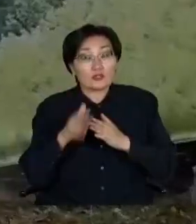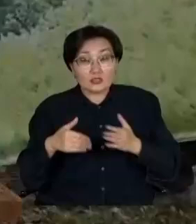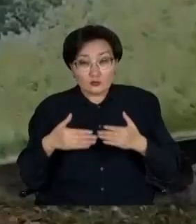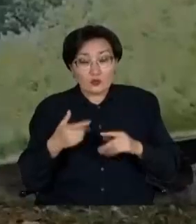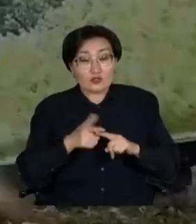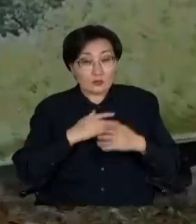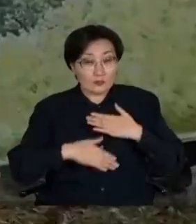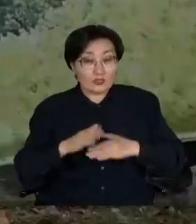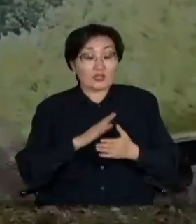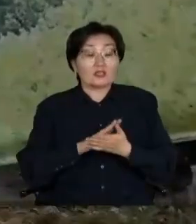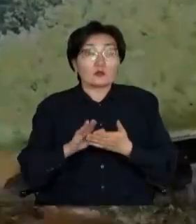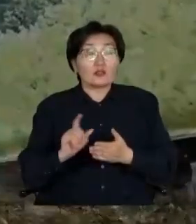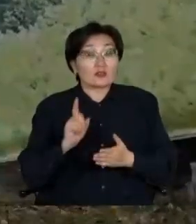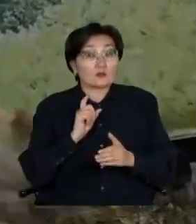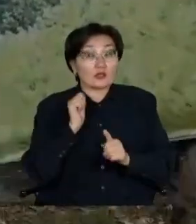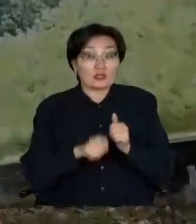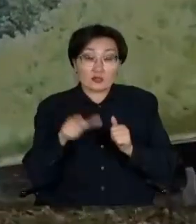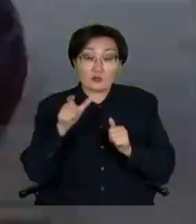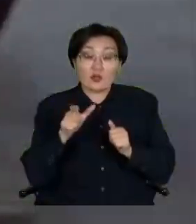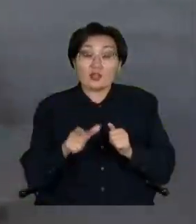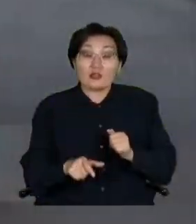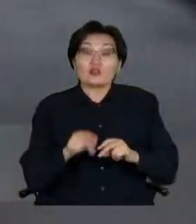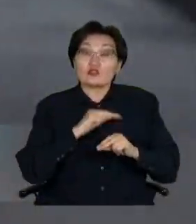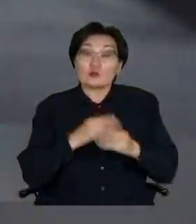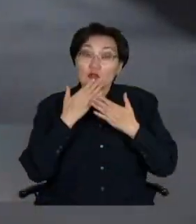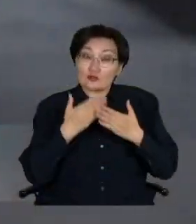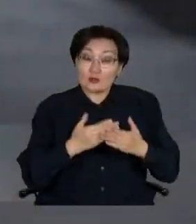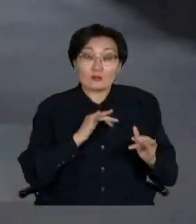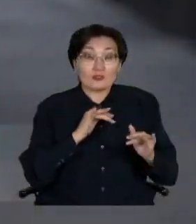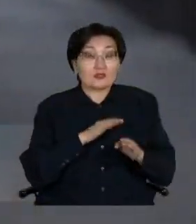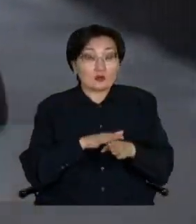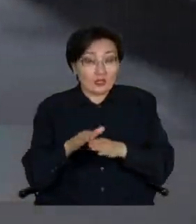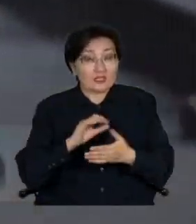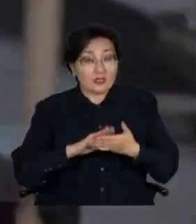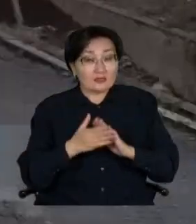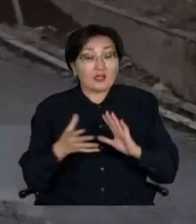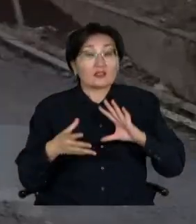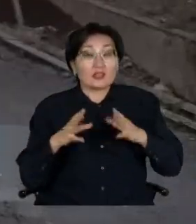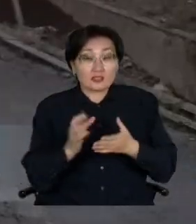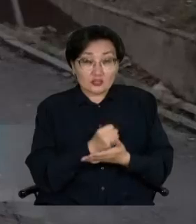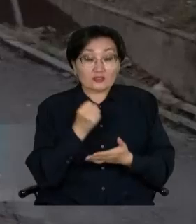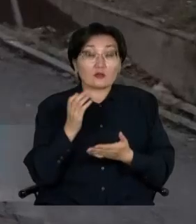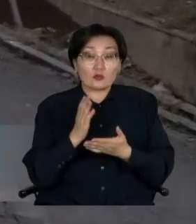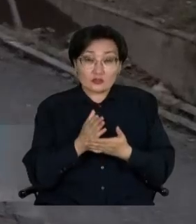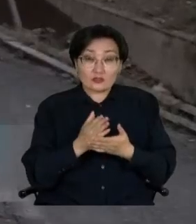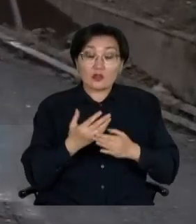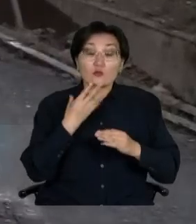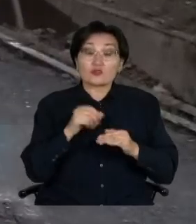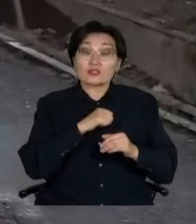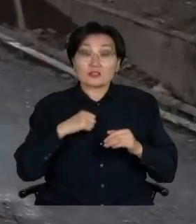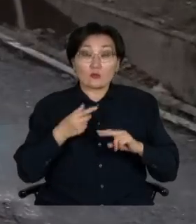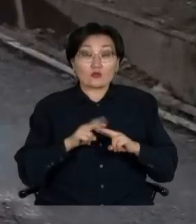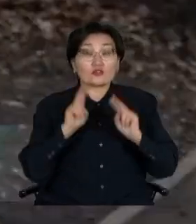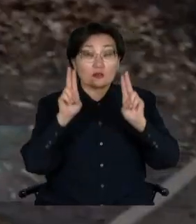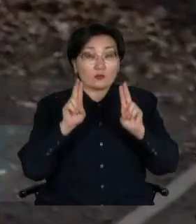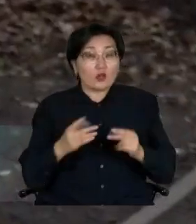риза. Тазалық сақшысы әр адам жұмысын сүйіп істесе ғана жемісін көретінін айтады. Оған әбден көзі жеткен, себебі өзі де осы